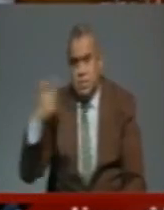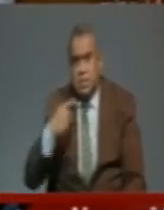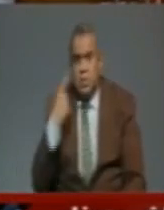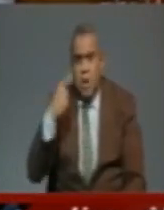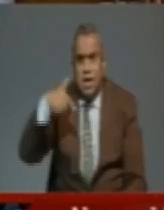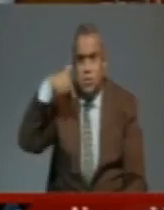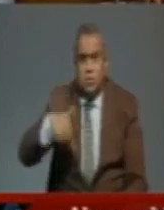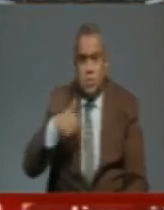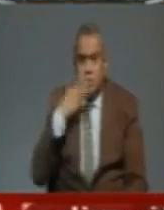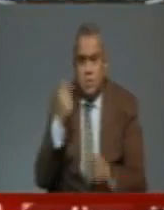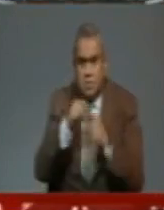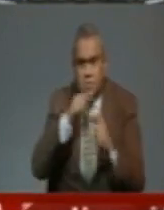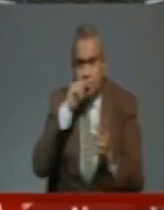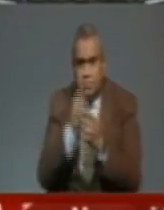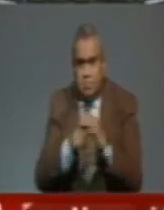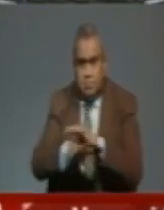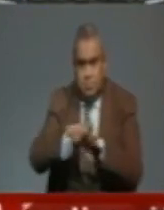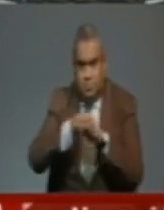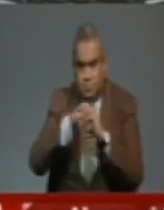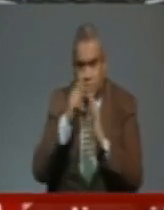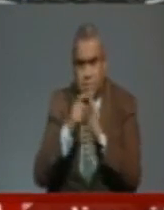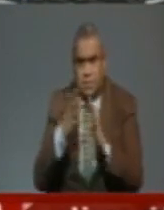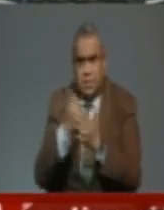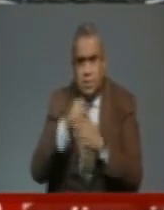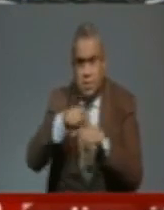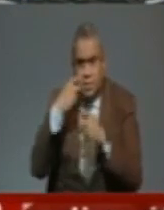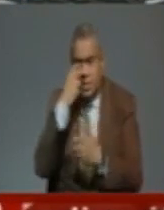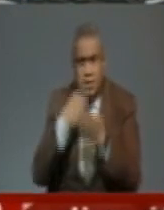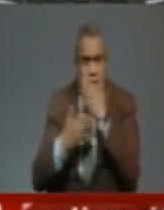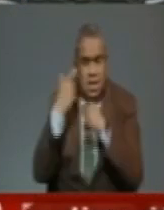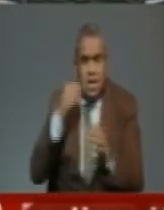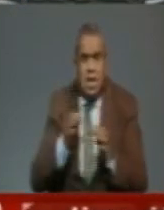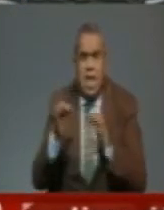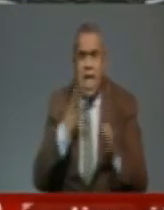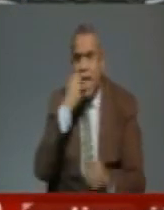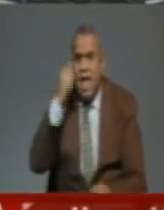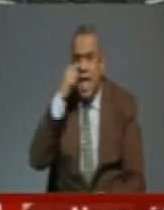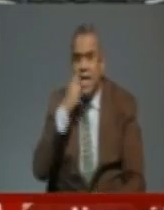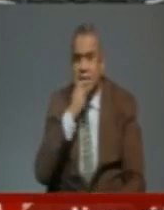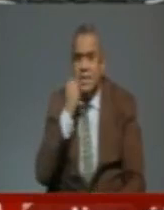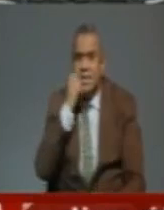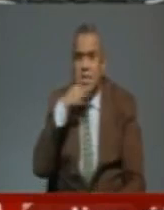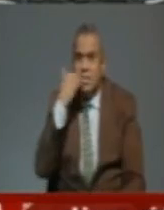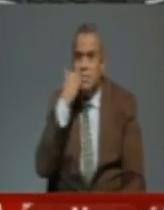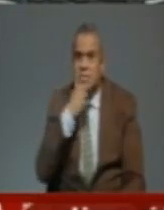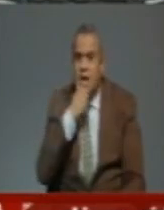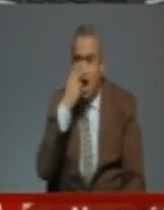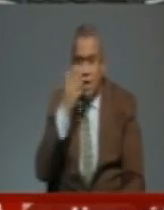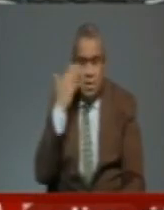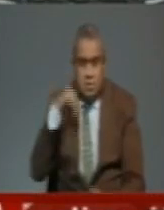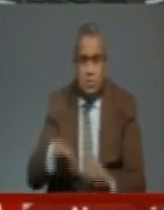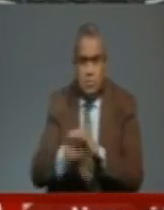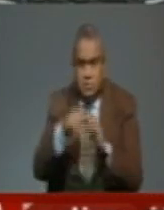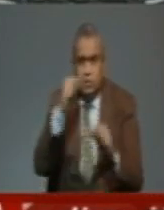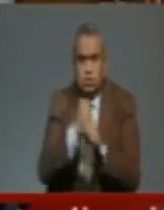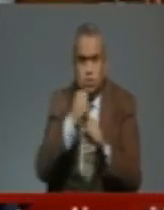61% نسبه تنفيذه النهارده، وده يمكن موجود من ايام المهندس هاني ضاحي، كان متخطط، ولكن آن الأوان وإن شاء الله إن احنا نبدأ ننفذ فيه، وإن